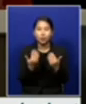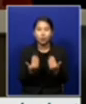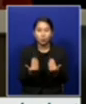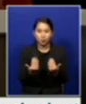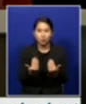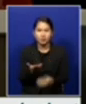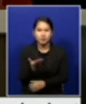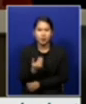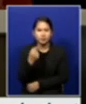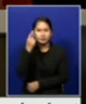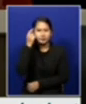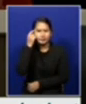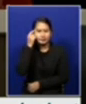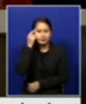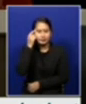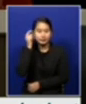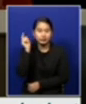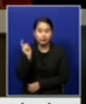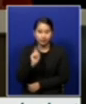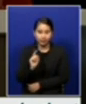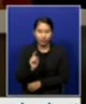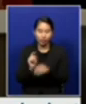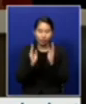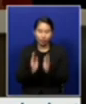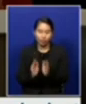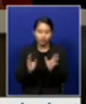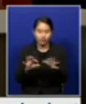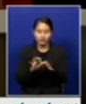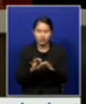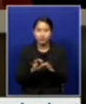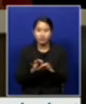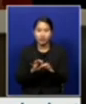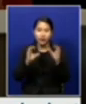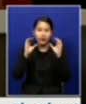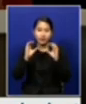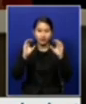ต่อผู้ที่เกี่ยวข้องโดยเฉพาะรัฐบาลและหน่วยงาน